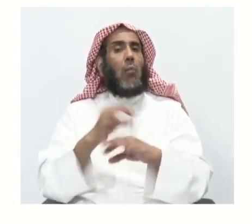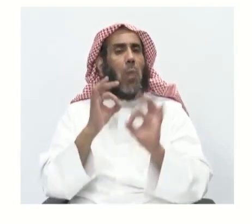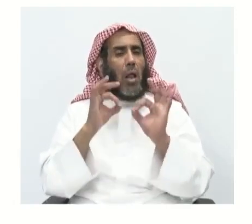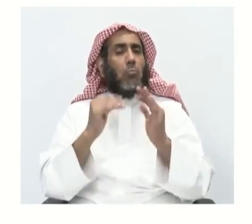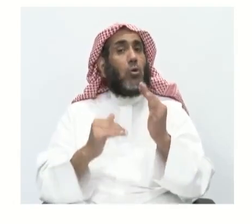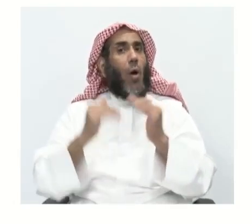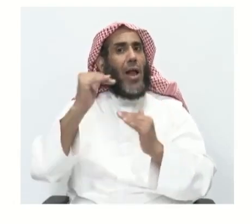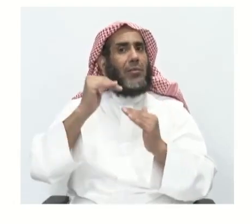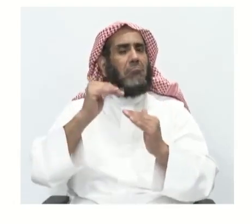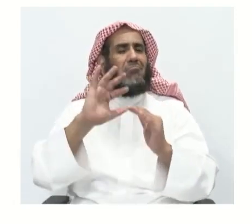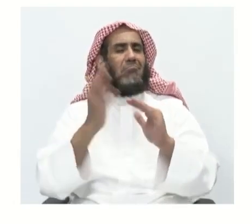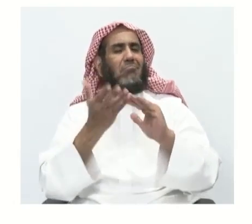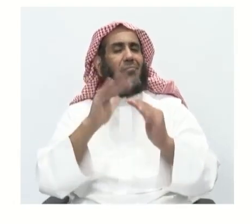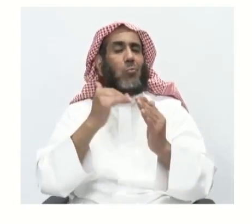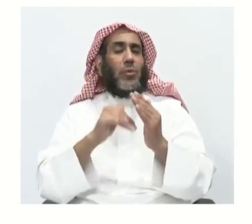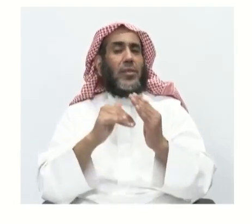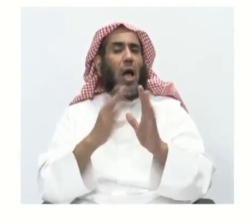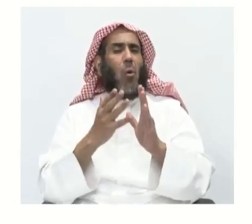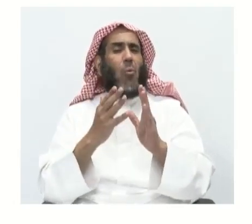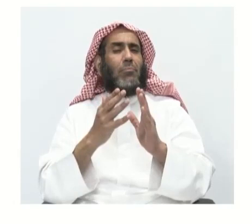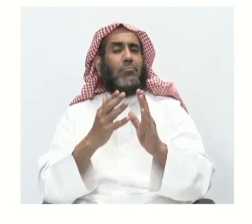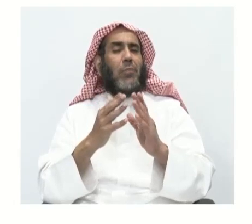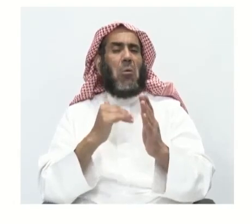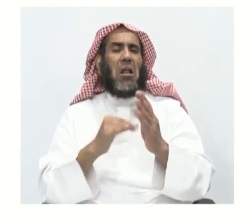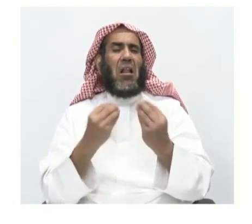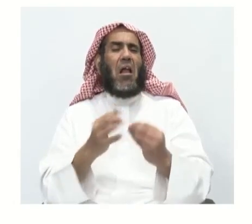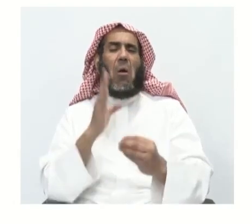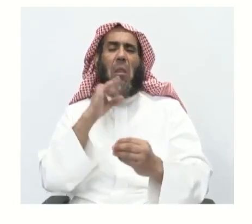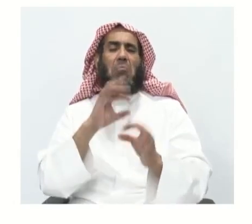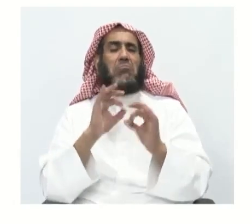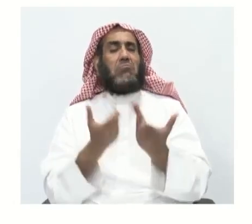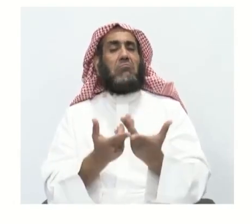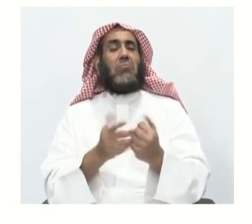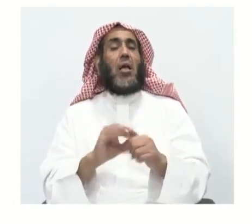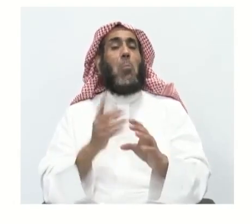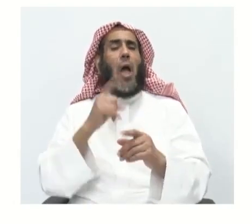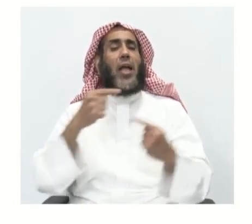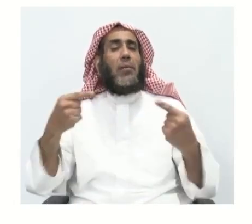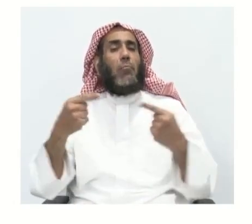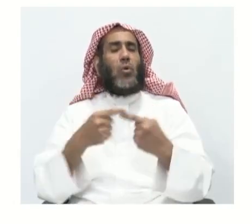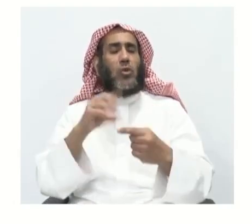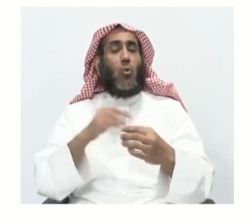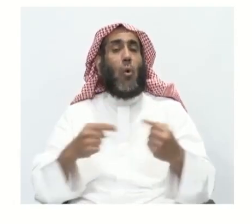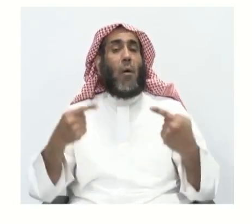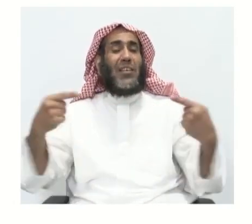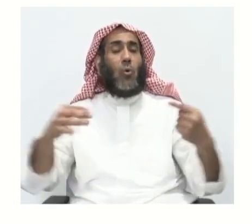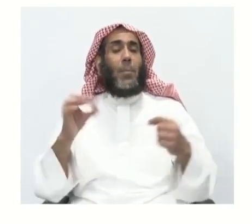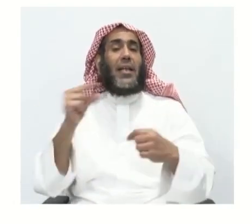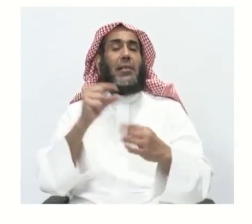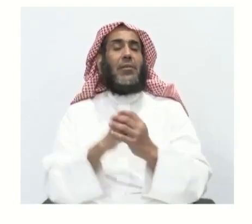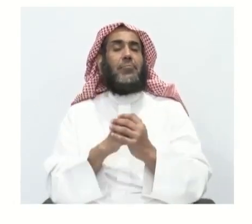بمستوى عال ام اتقنته بمستوى متوسط ام قليلا ام لم تتقن ايضا ما يجب وصله من الكلمات وما يجب فصله من